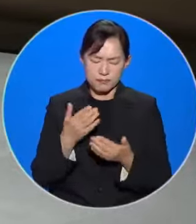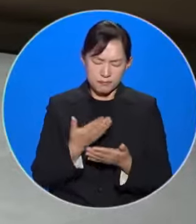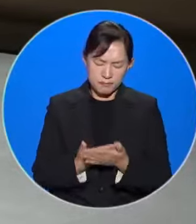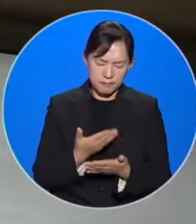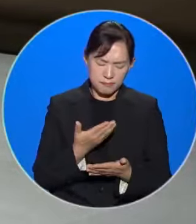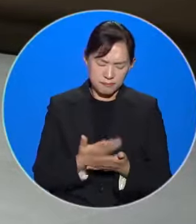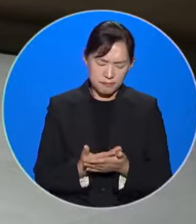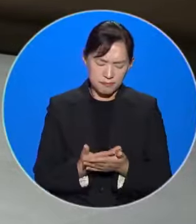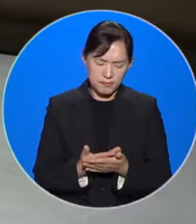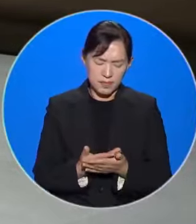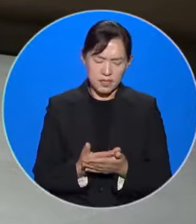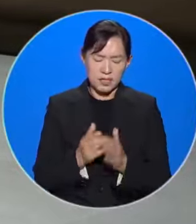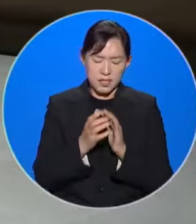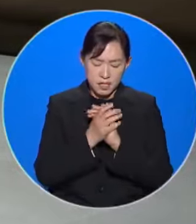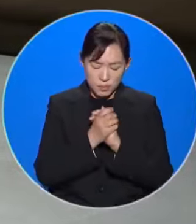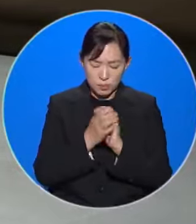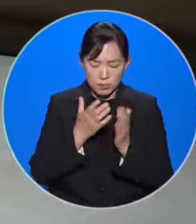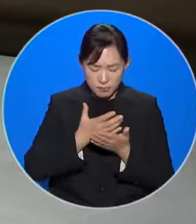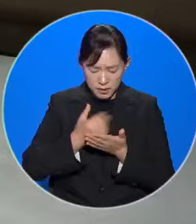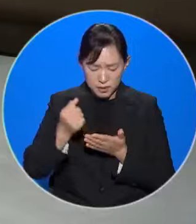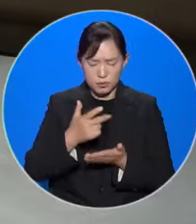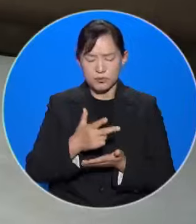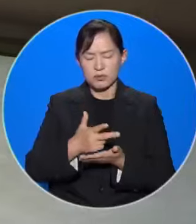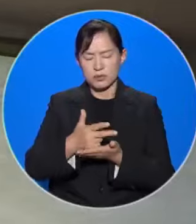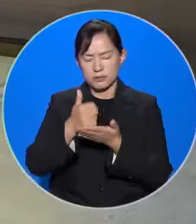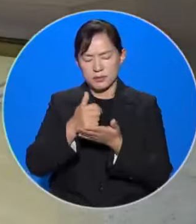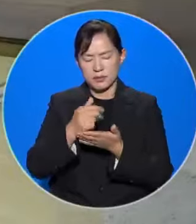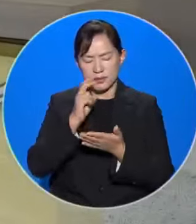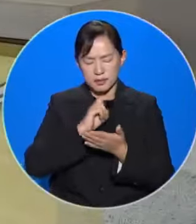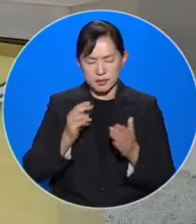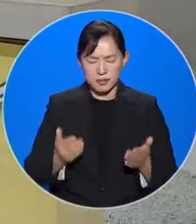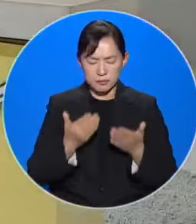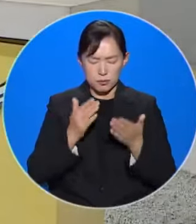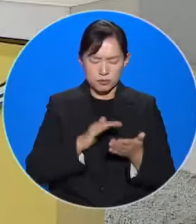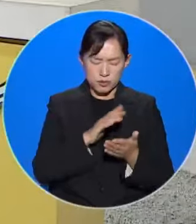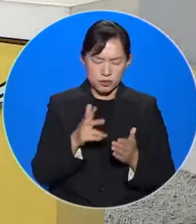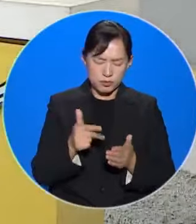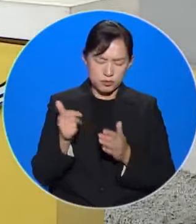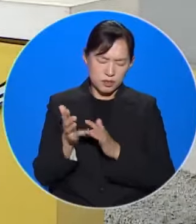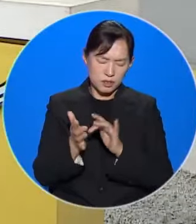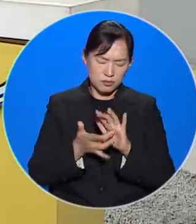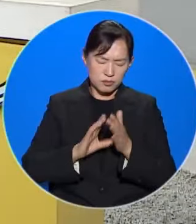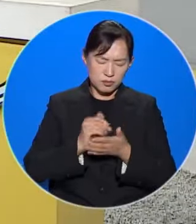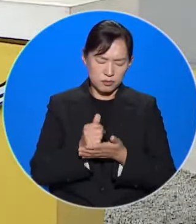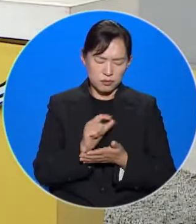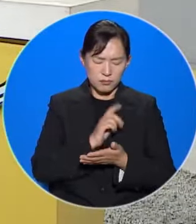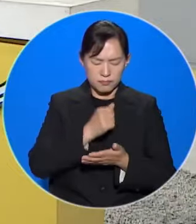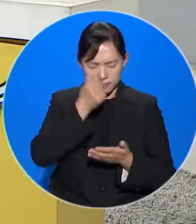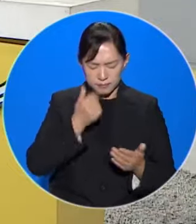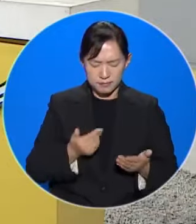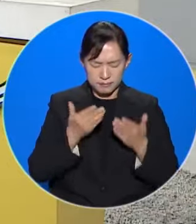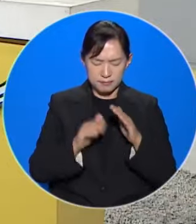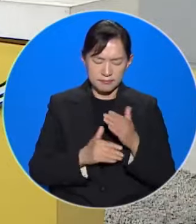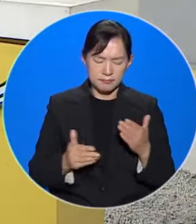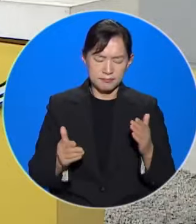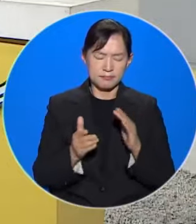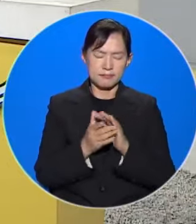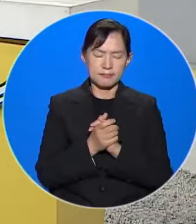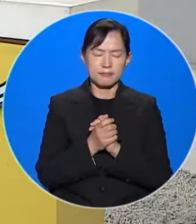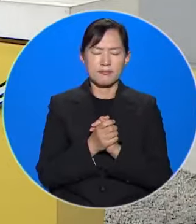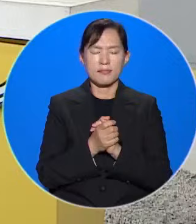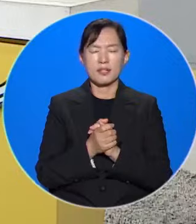주시옵소서. 기도를 받으실 주님을 찬양하며 우리 주 예수 그리스도의 이름으로 기도드리옵나이다.